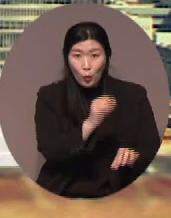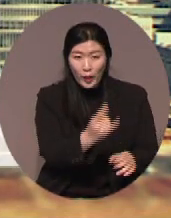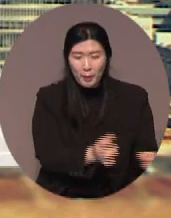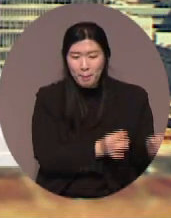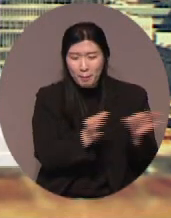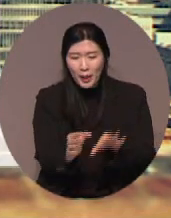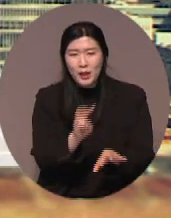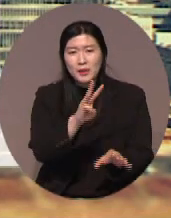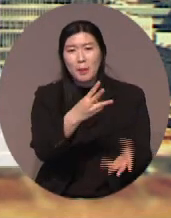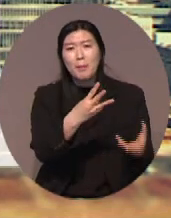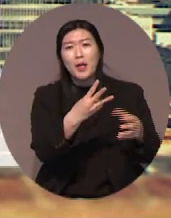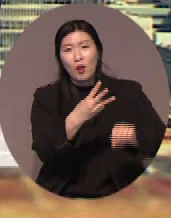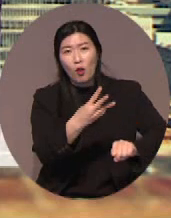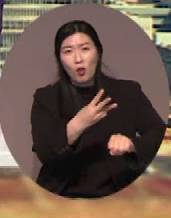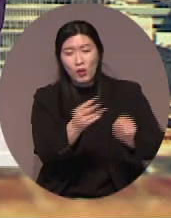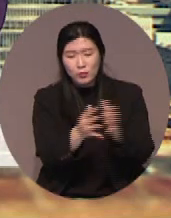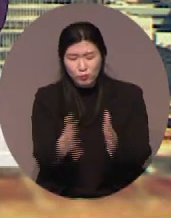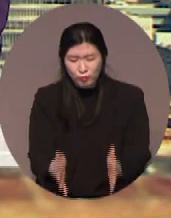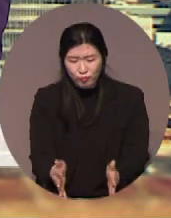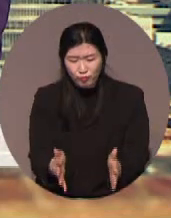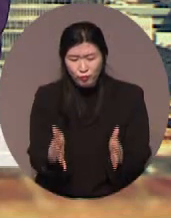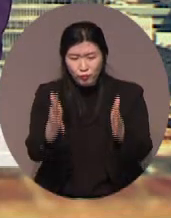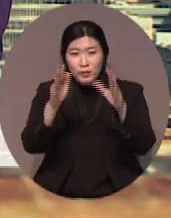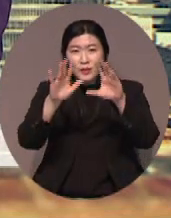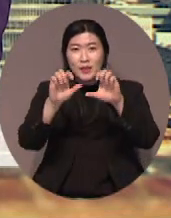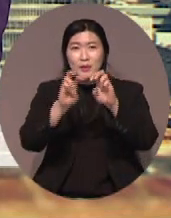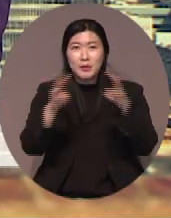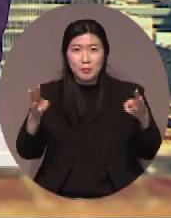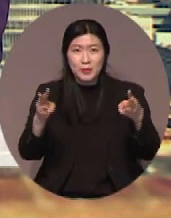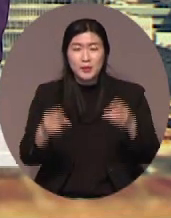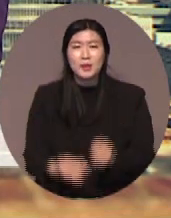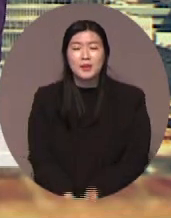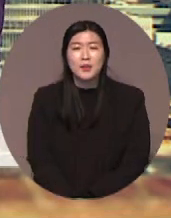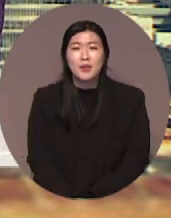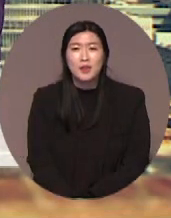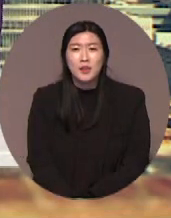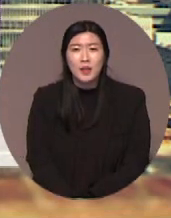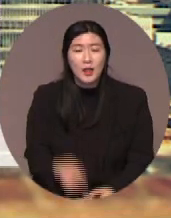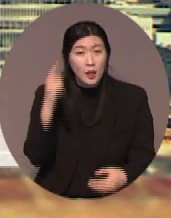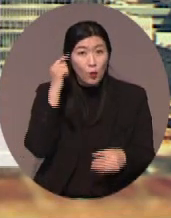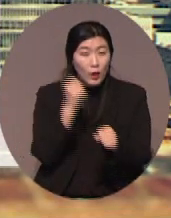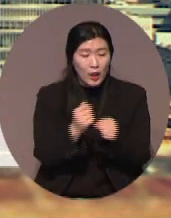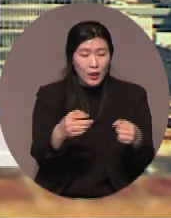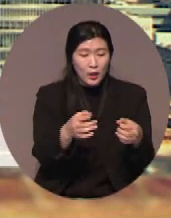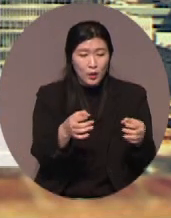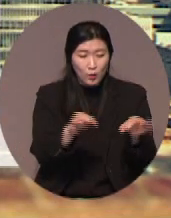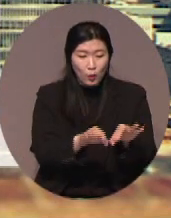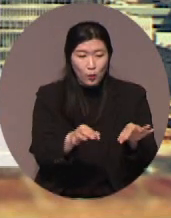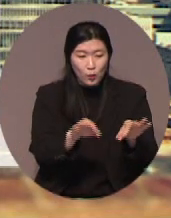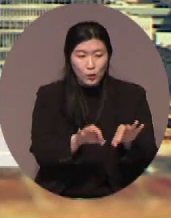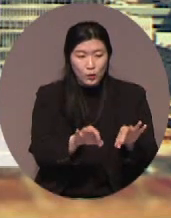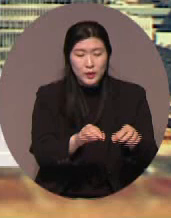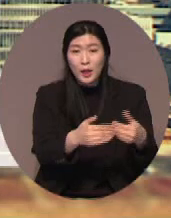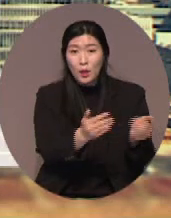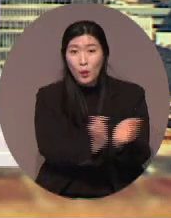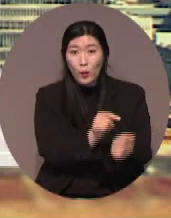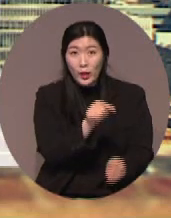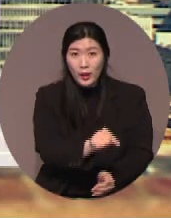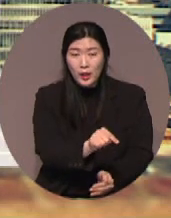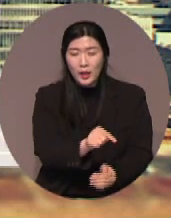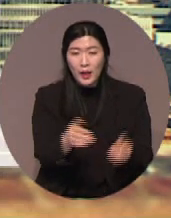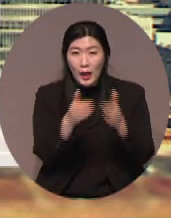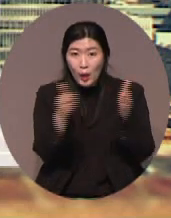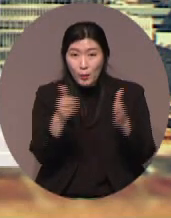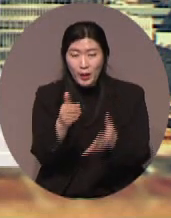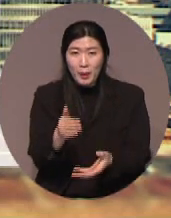300억 원이나 투입돼 43층으로 지어졌는데요이 덕분에 과기공제회가 9개층을 30년간 임대할 권한을